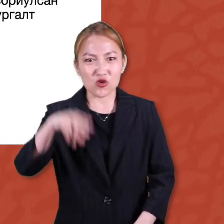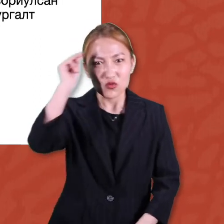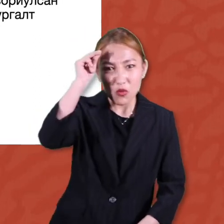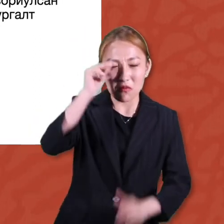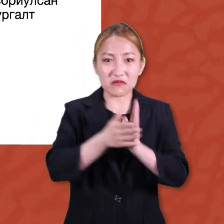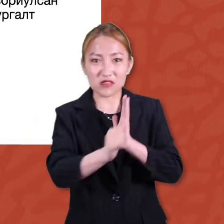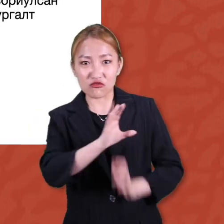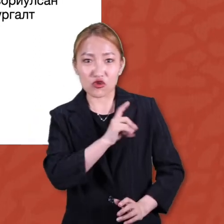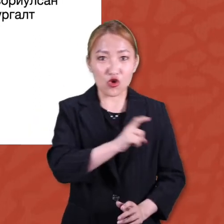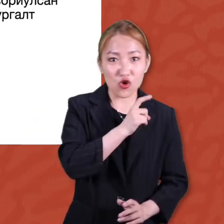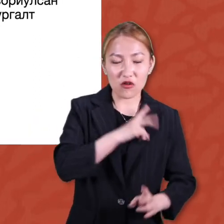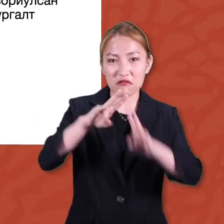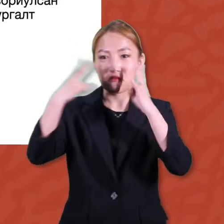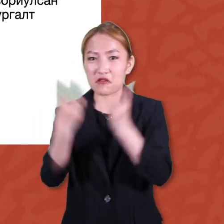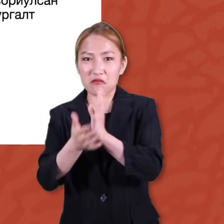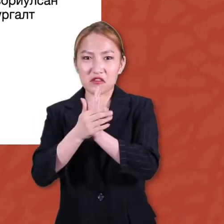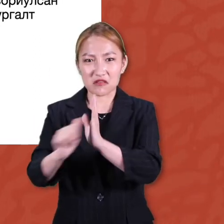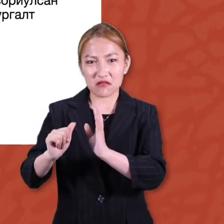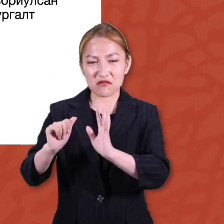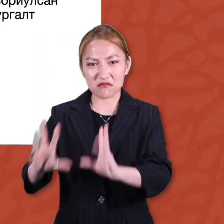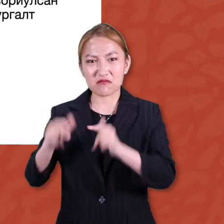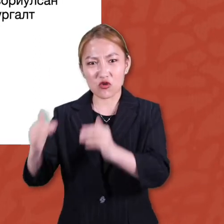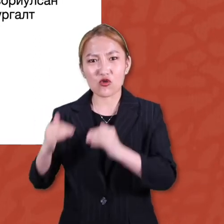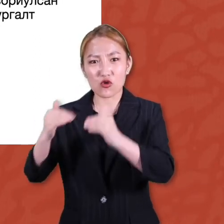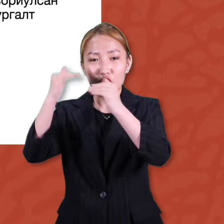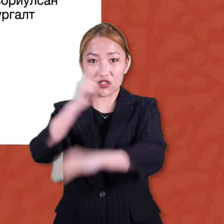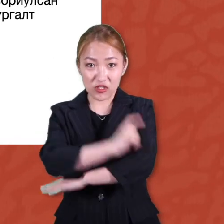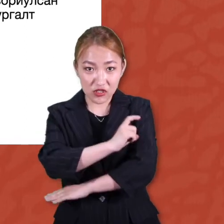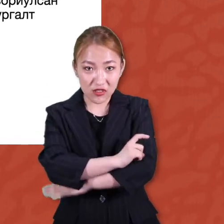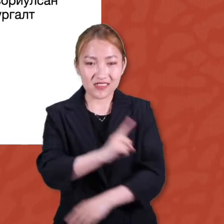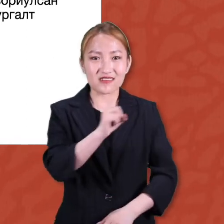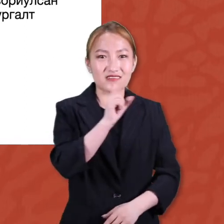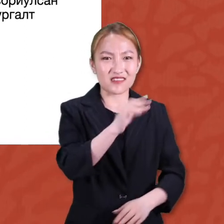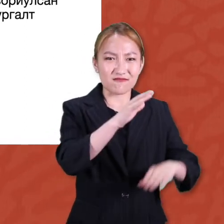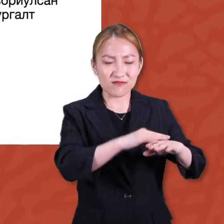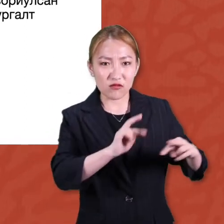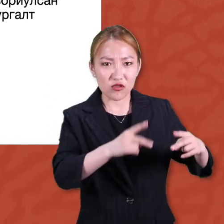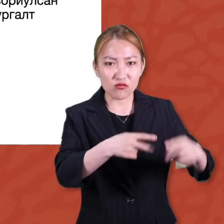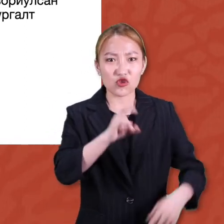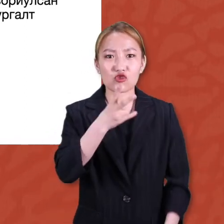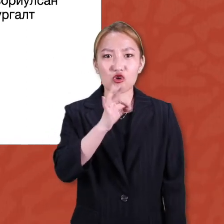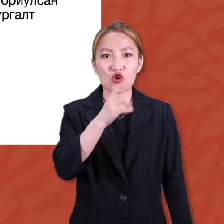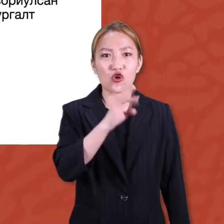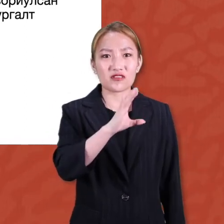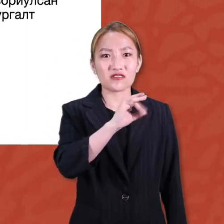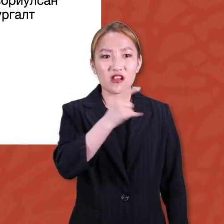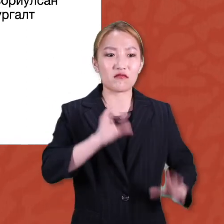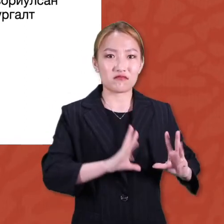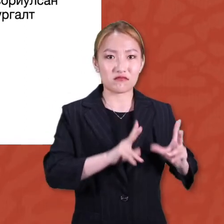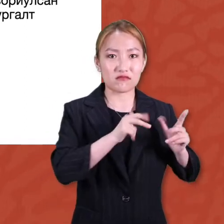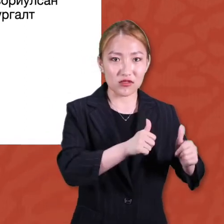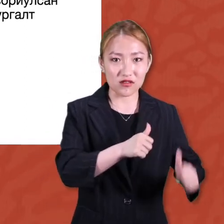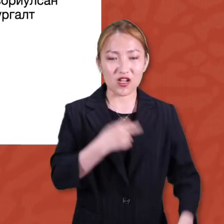хөдлөл, нийгмийн чадварыг хөгжүүлэх хичээлүүд. Засах болон нөхөн сэргээх хичээлүүд. Яриа заслын